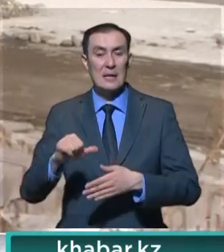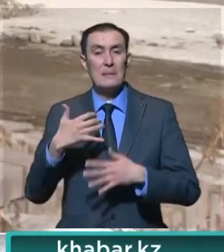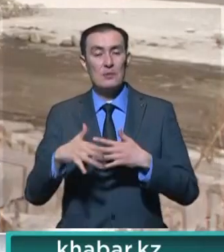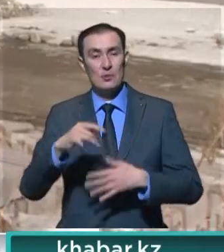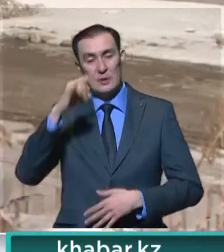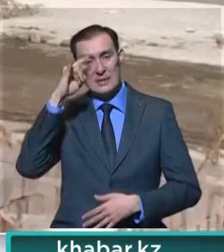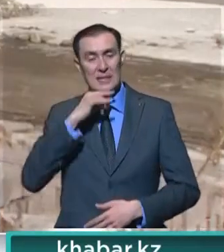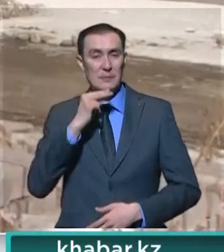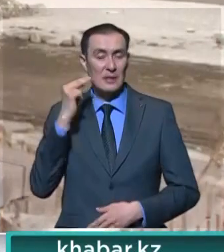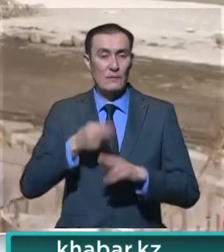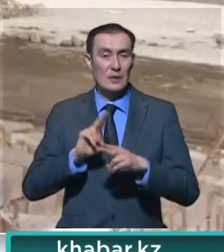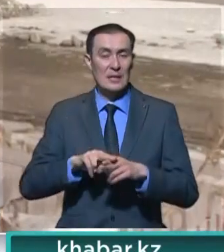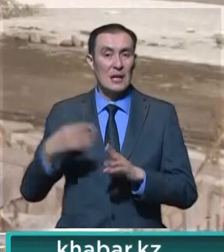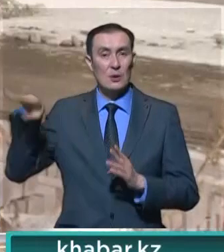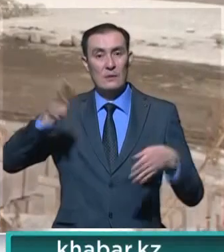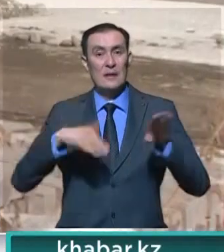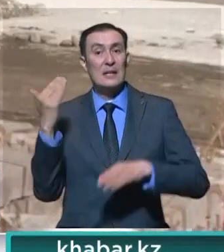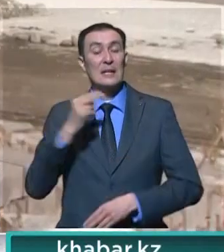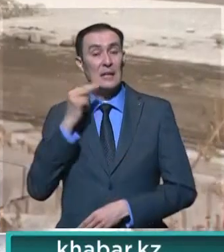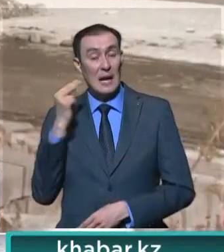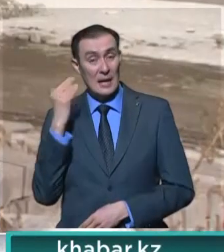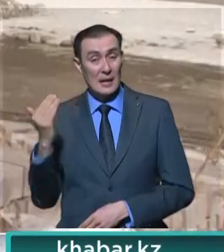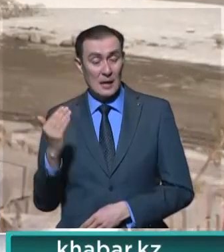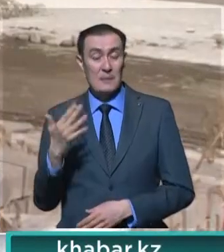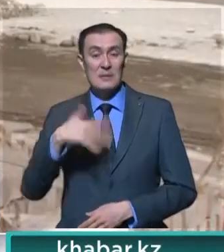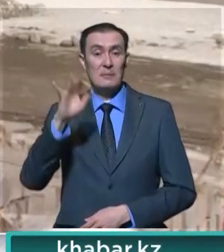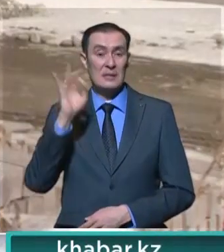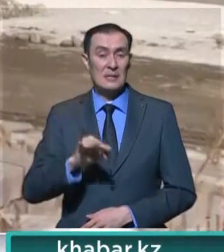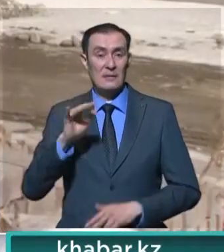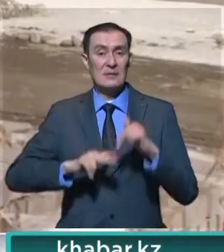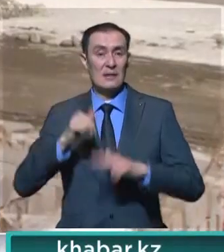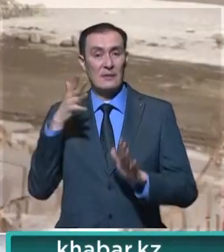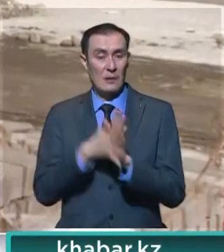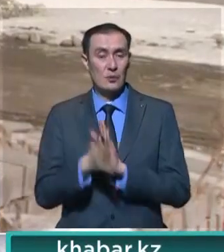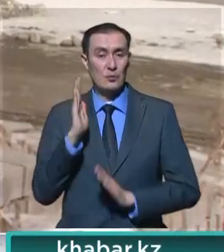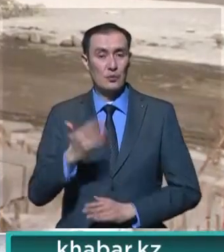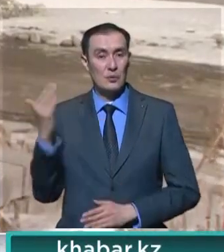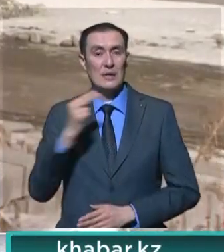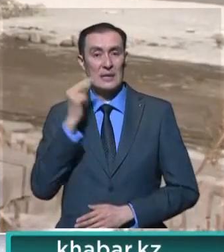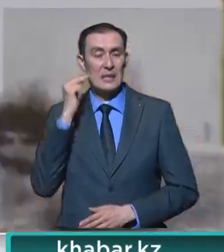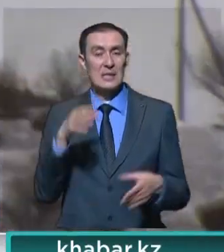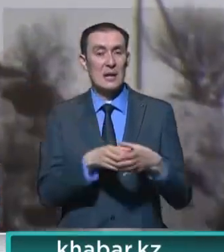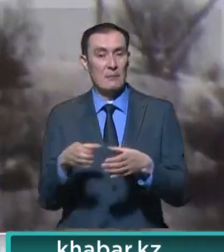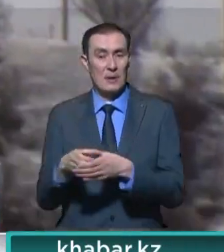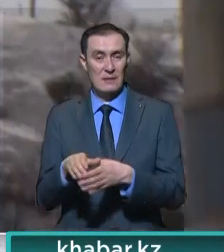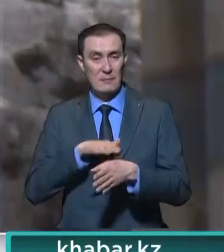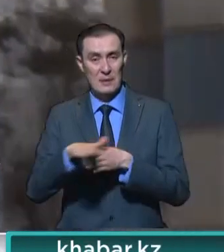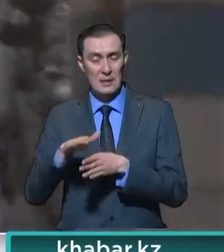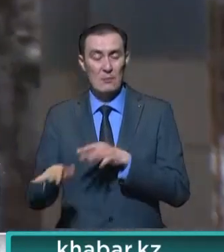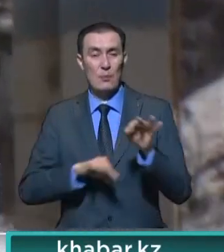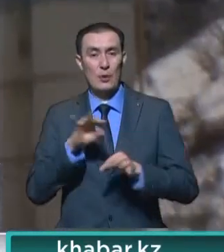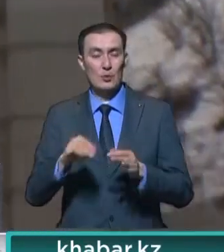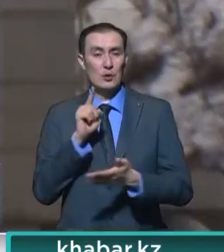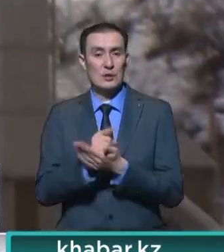границы. Вот эти горы сзади уже территория КНР. Кроме того, 50% всех строительных работ берут на себя китайские компании. По проекту